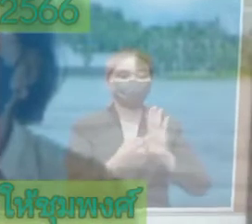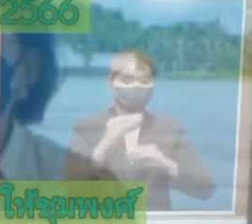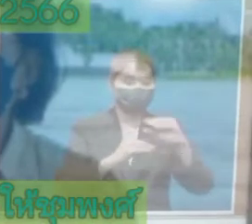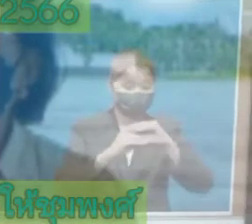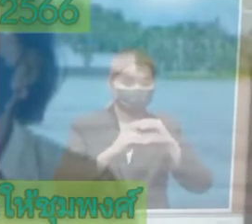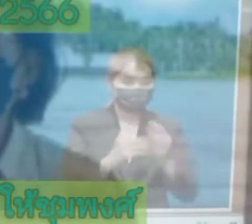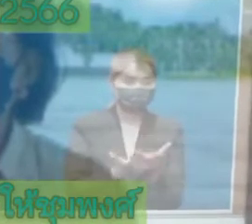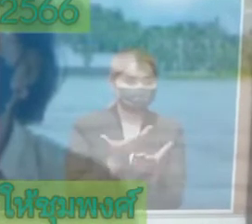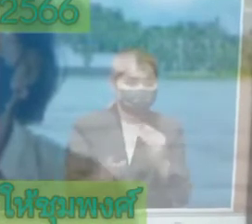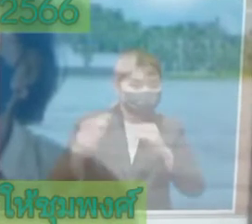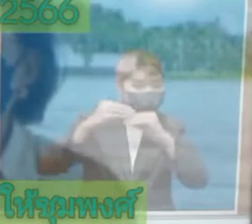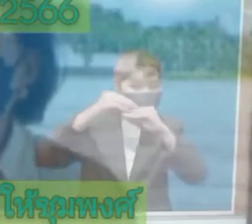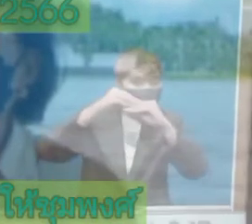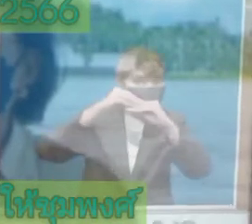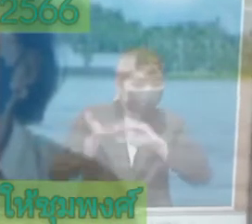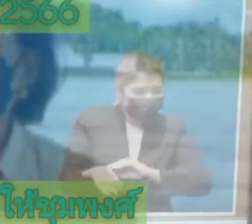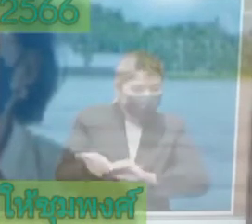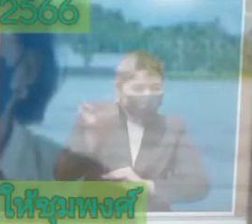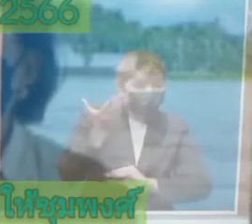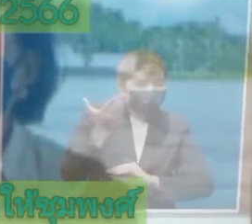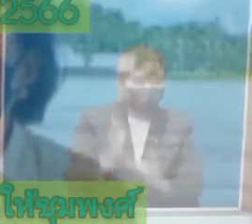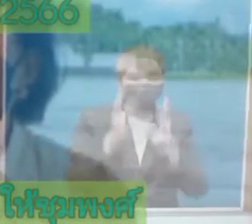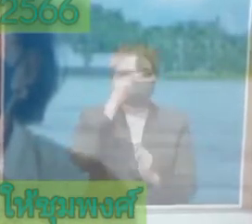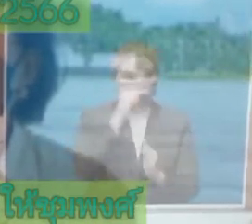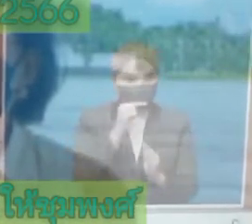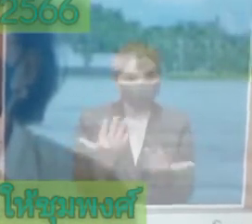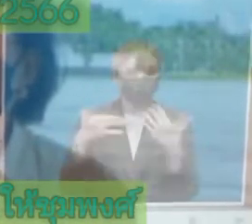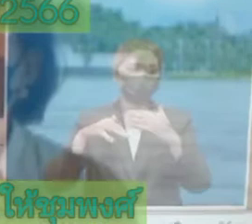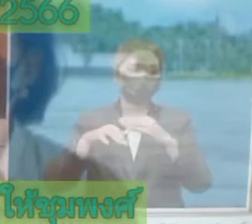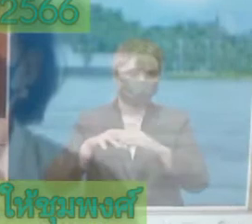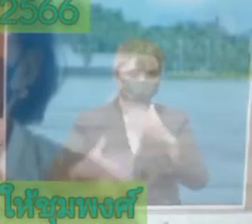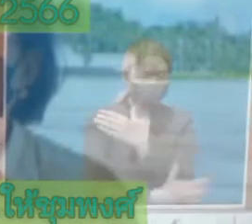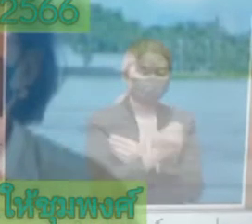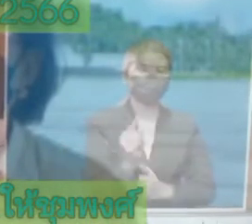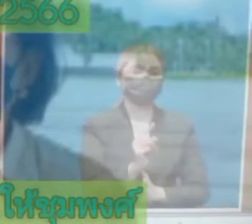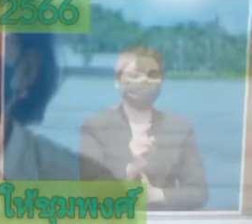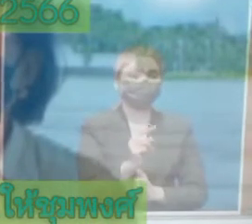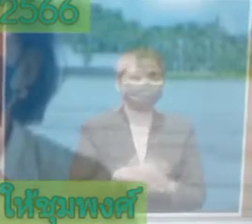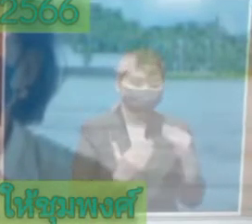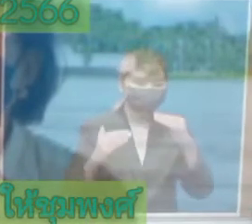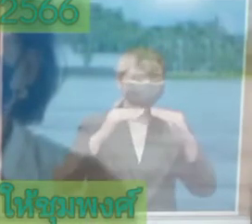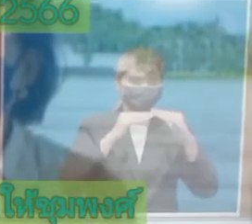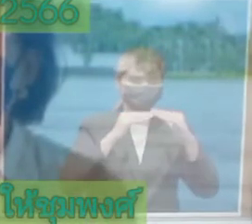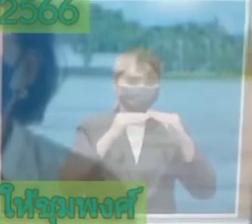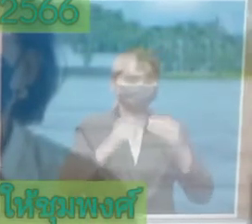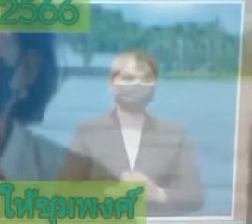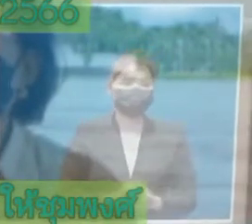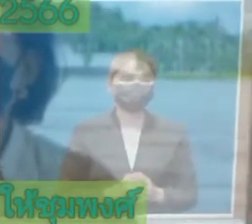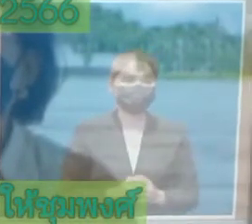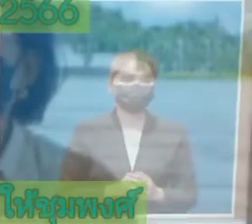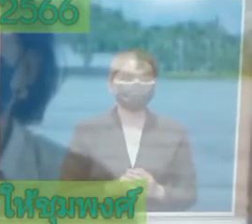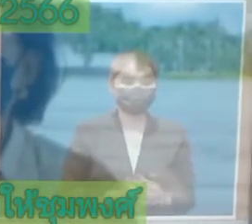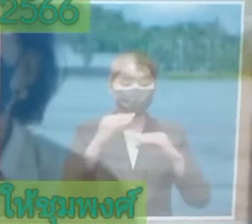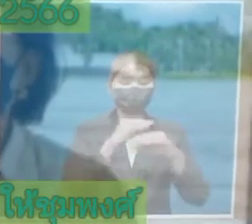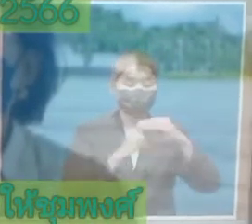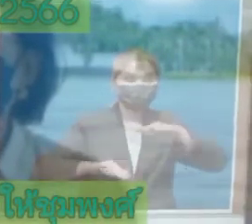ะทำให้เกิดรายได้สูงขึ้นคือเกิดโอกาสให้ประชาชนเข้าถึงสิ่งที่มันคือโอกาสของเขาที่เขาเรียกว่าความเท่าเทียมเรื่องโครงสร้